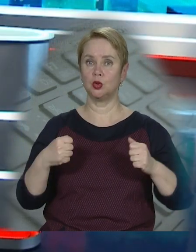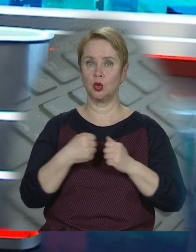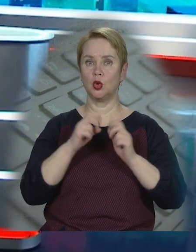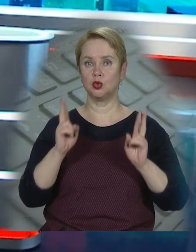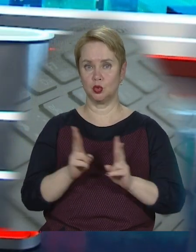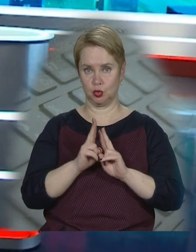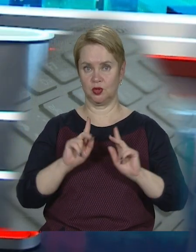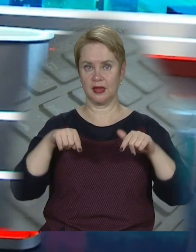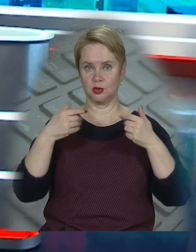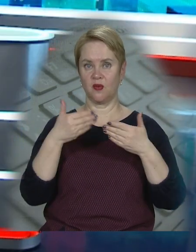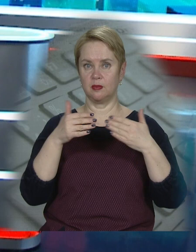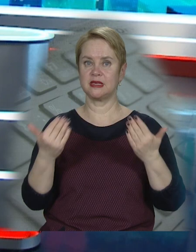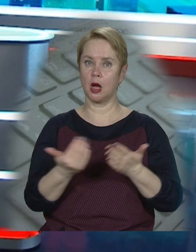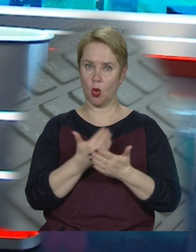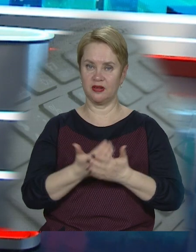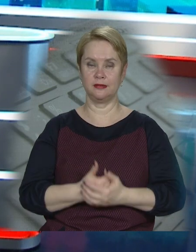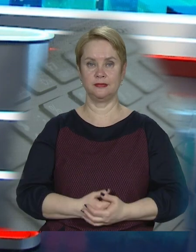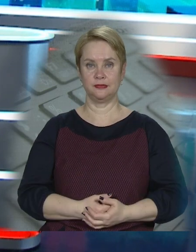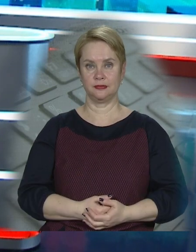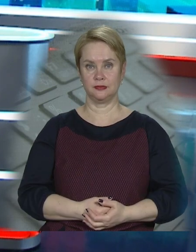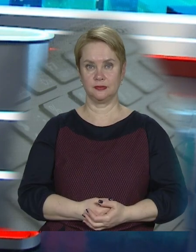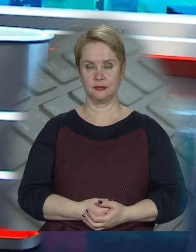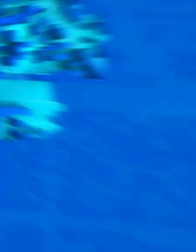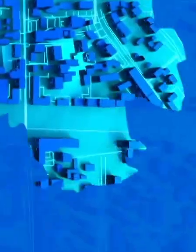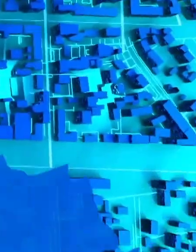здорові та до зустрічі вже у наступних випусках новин.